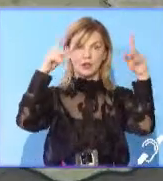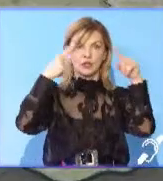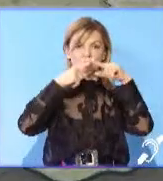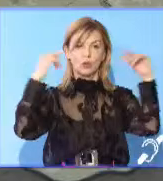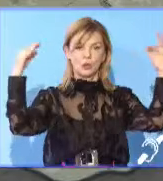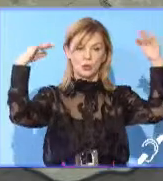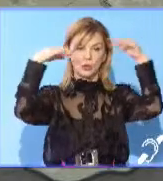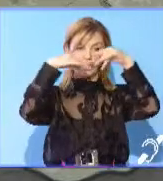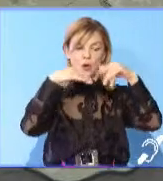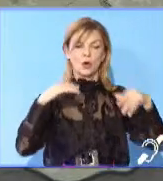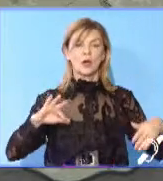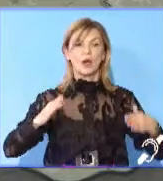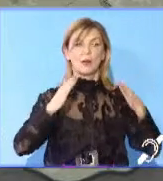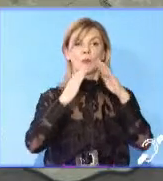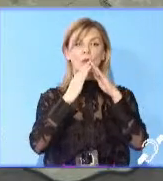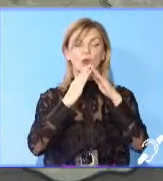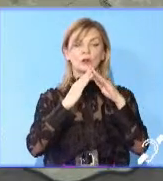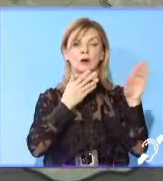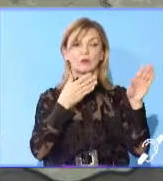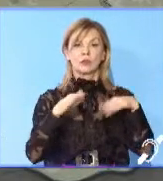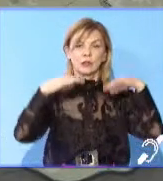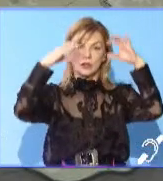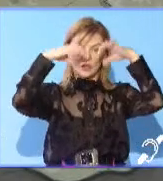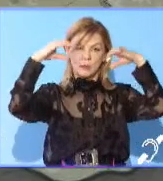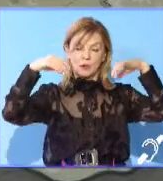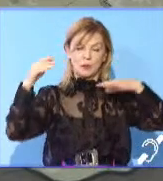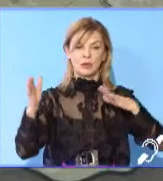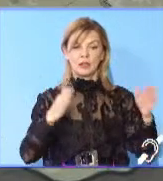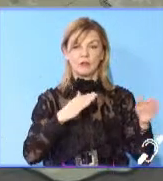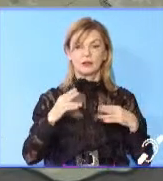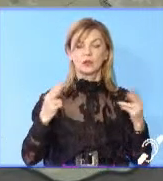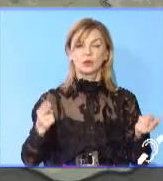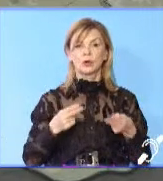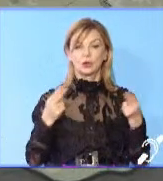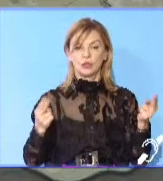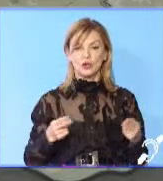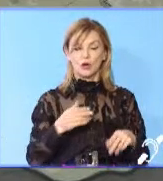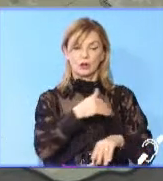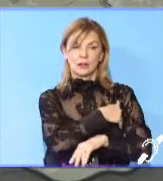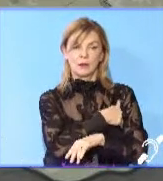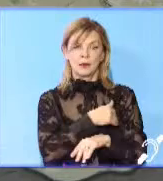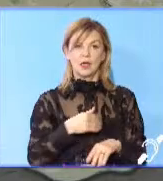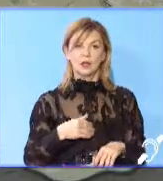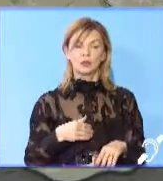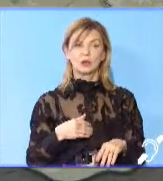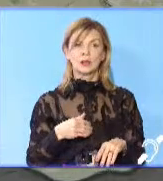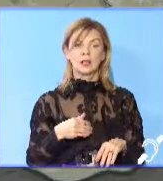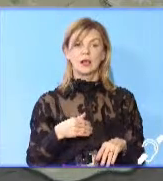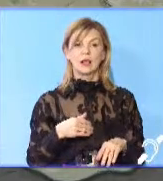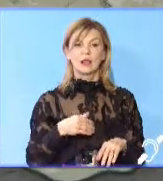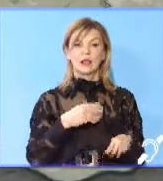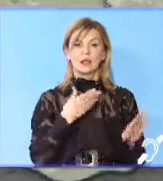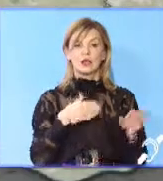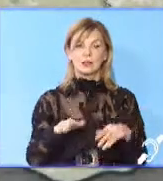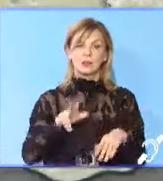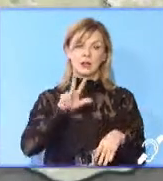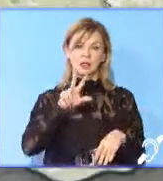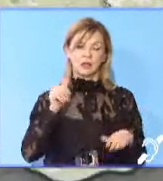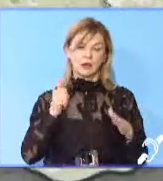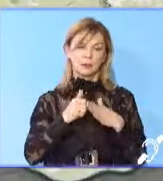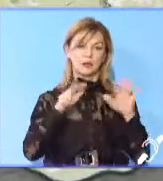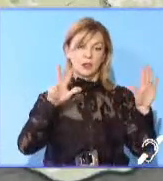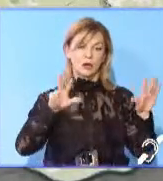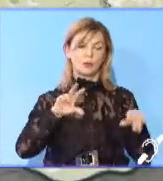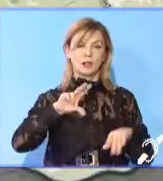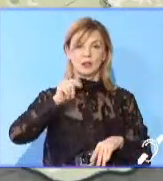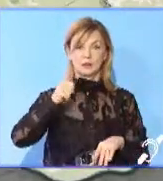temporar noros, la munte izolat vor fi condiții de ploaie, vântul va sufla slab până la moderat, temperaturile minime între 3 și 8 grade.